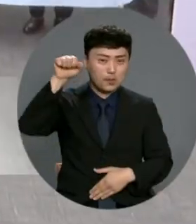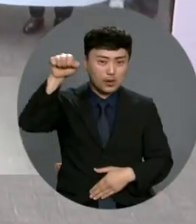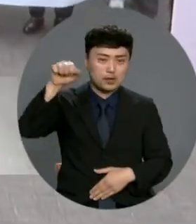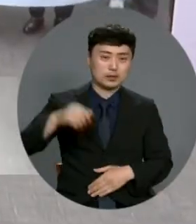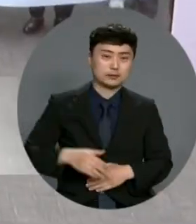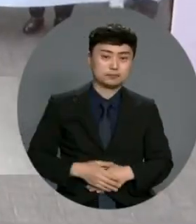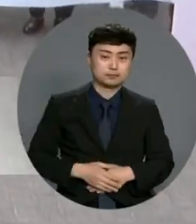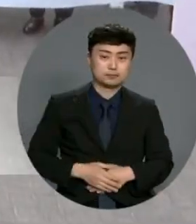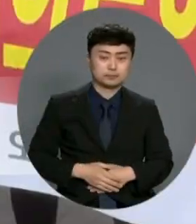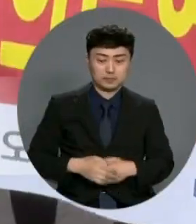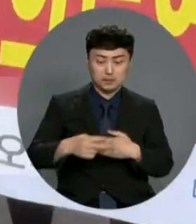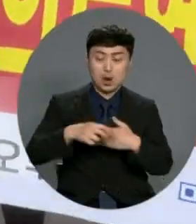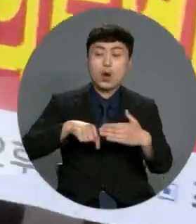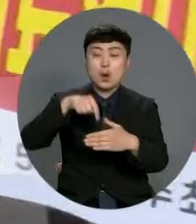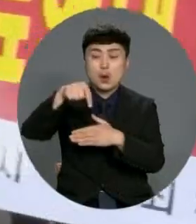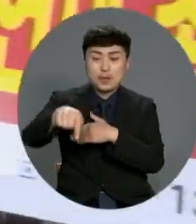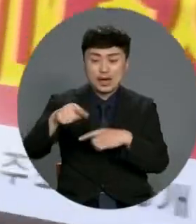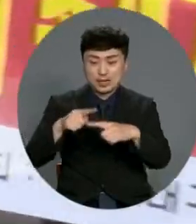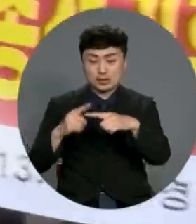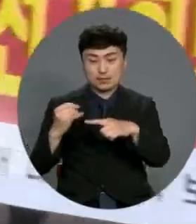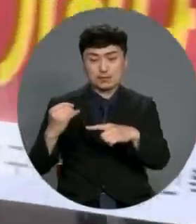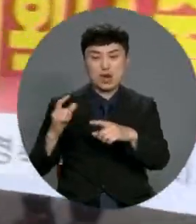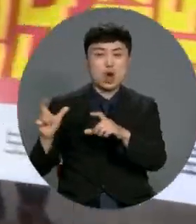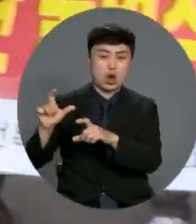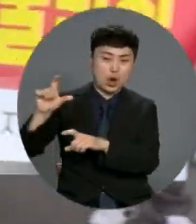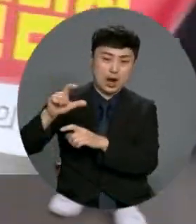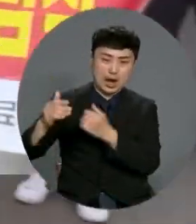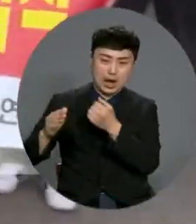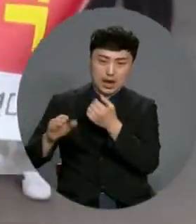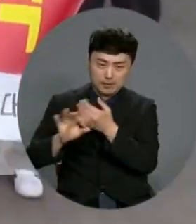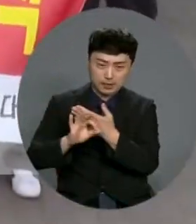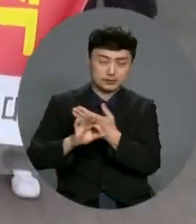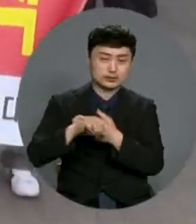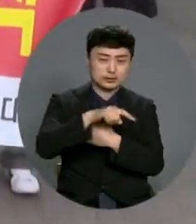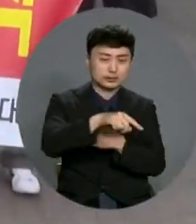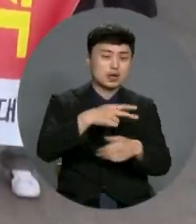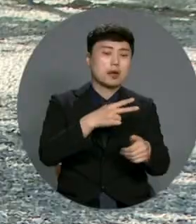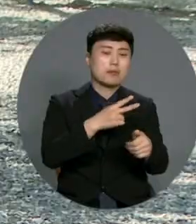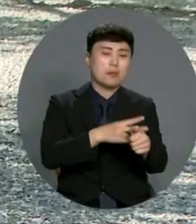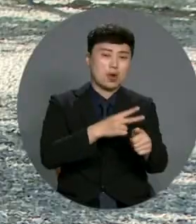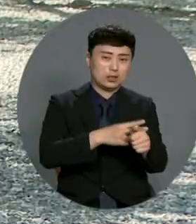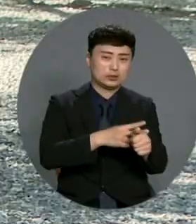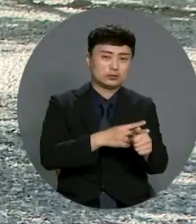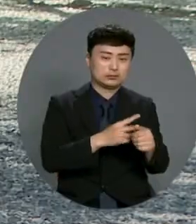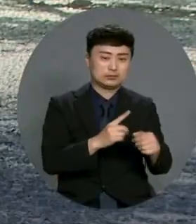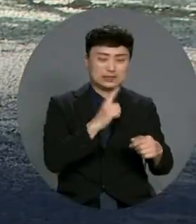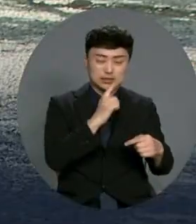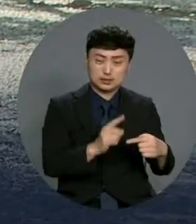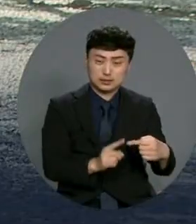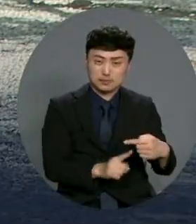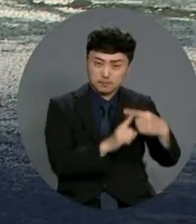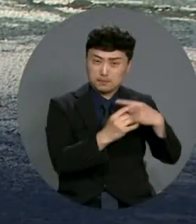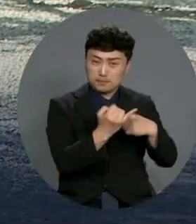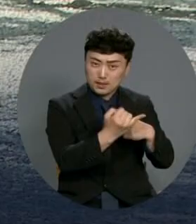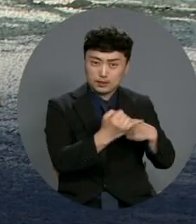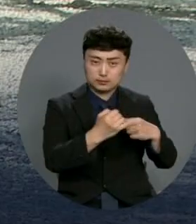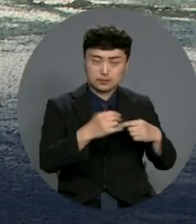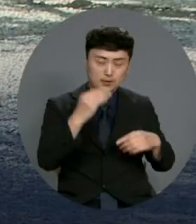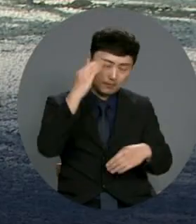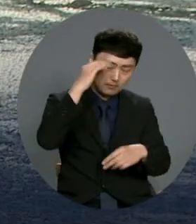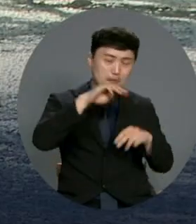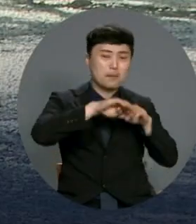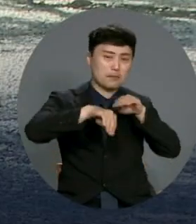바뀐 지역사회로 넓어지면 자신들의 영역을 침범할 수 있다고 우려하고 있습니다. 의료기관 이외에 지역사회에서